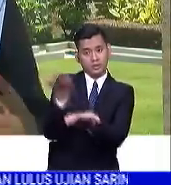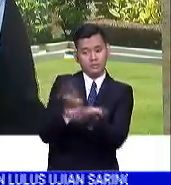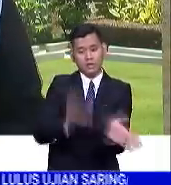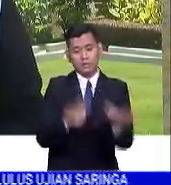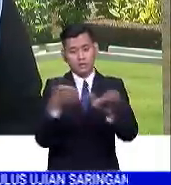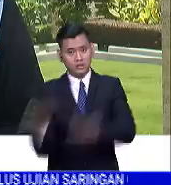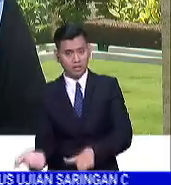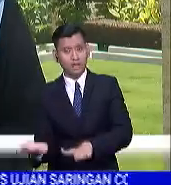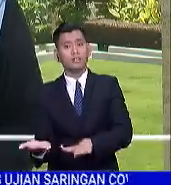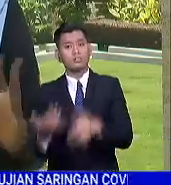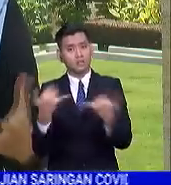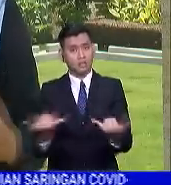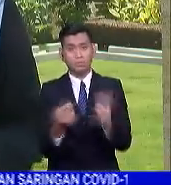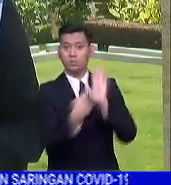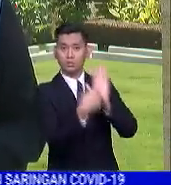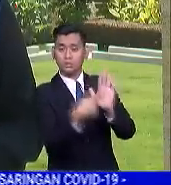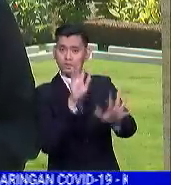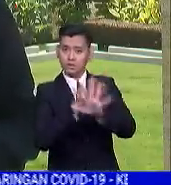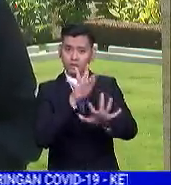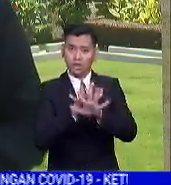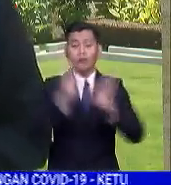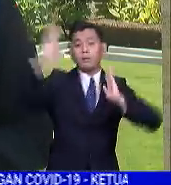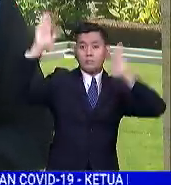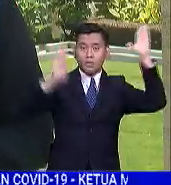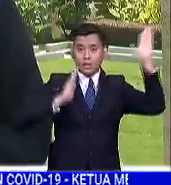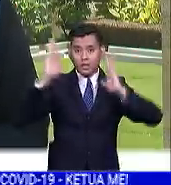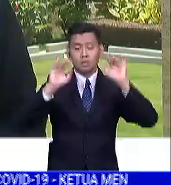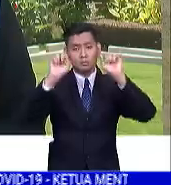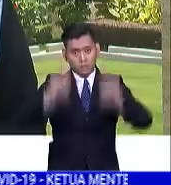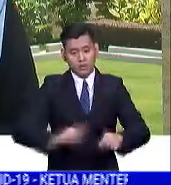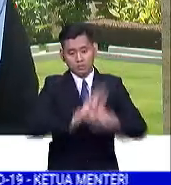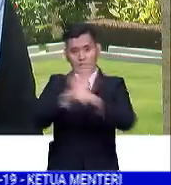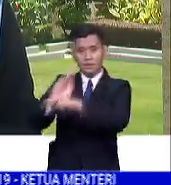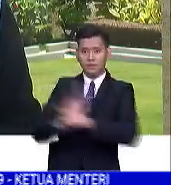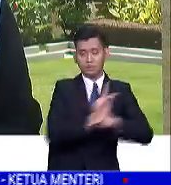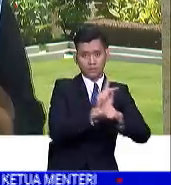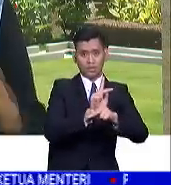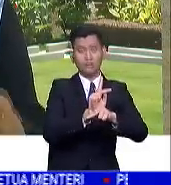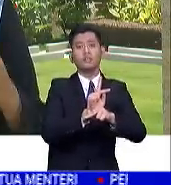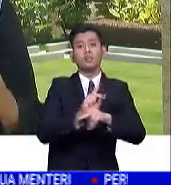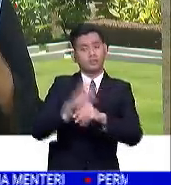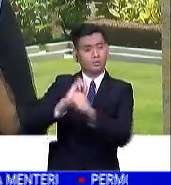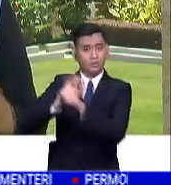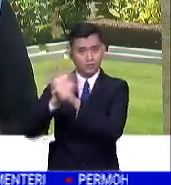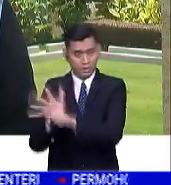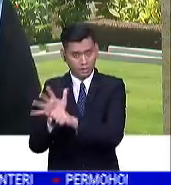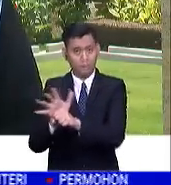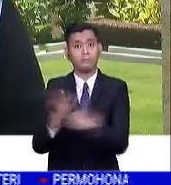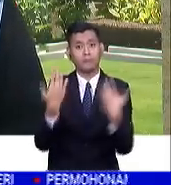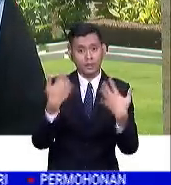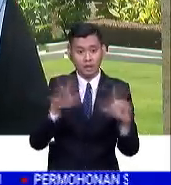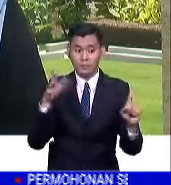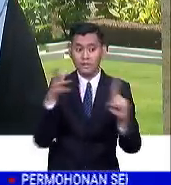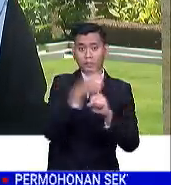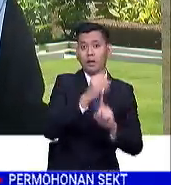pernah membuktikan bahawa Malaysia mampu mengawal pandemik COVID-19 dengan mencatatkan sifar kes harian pada